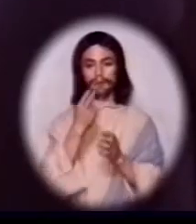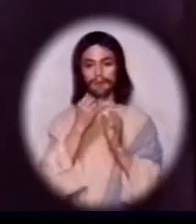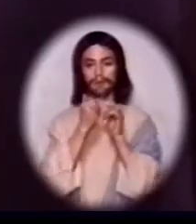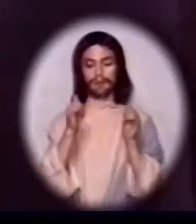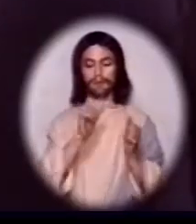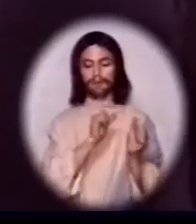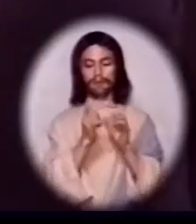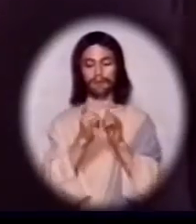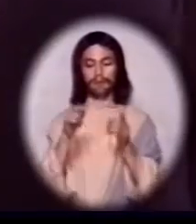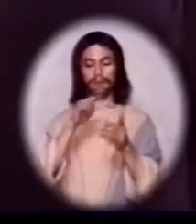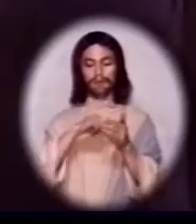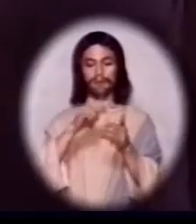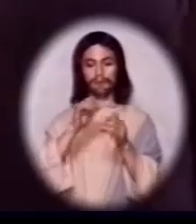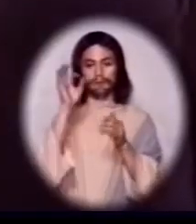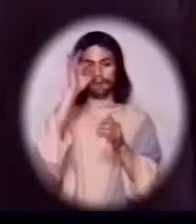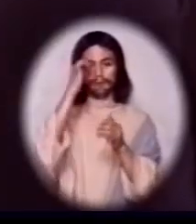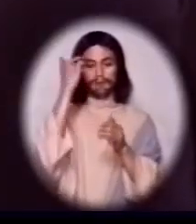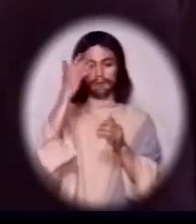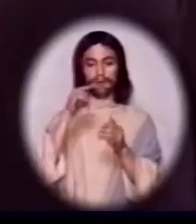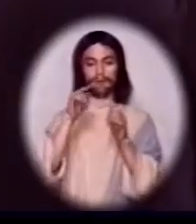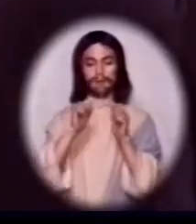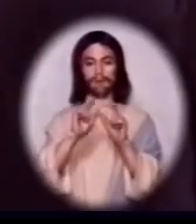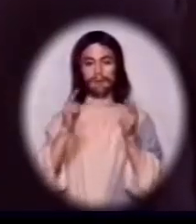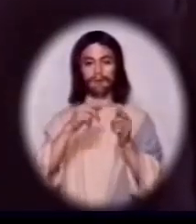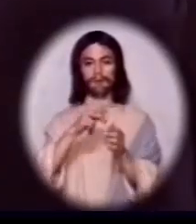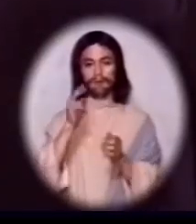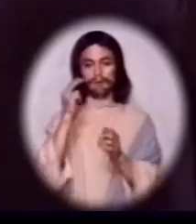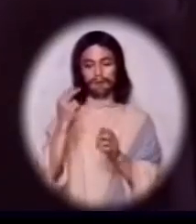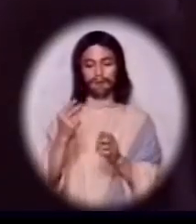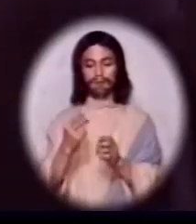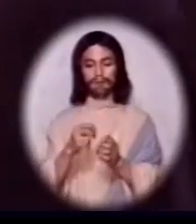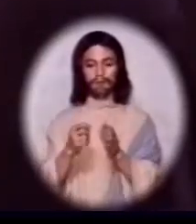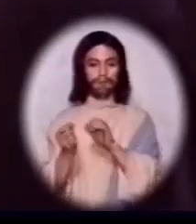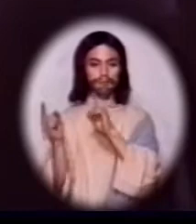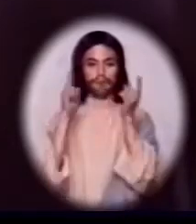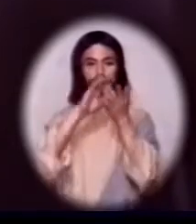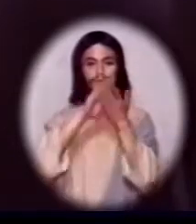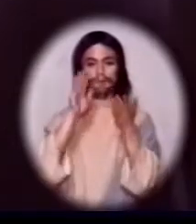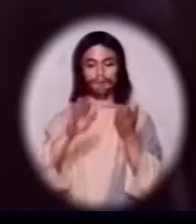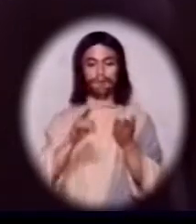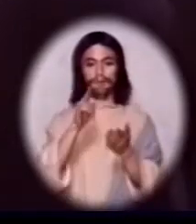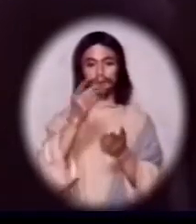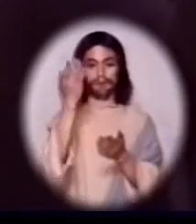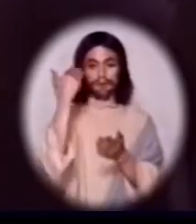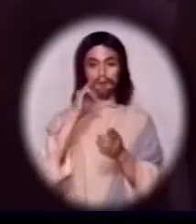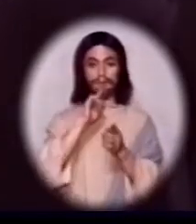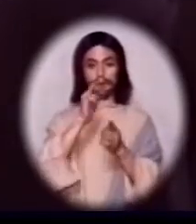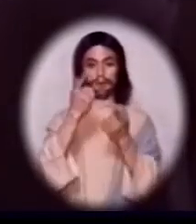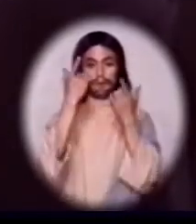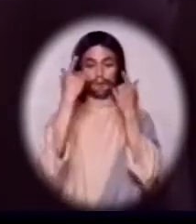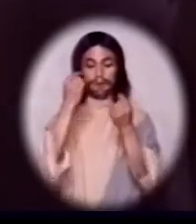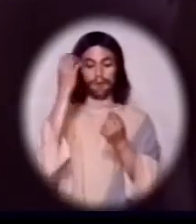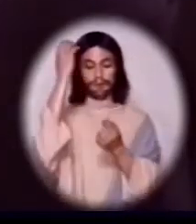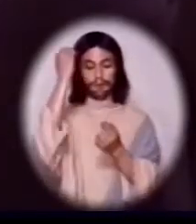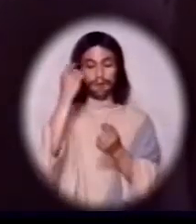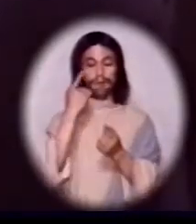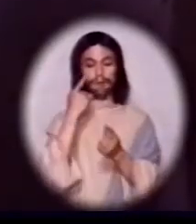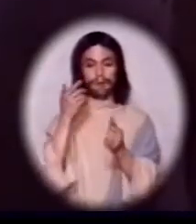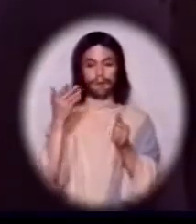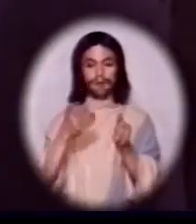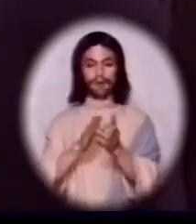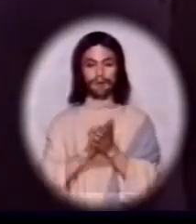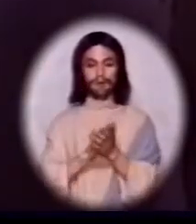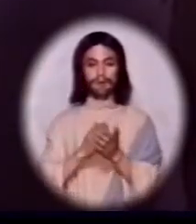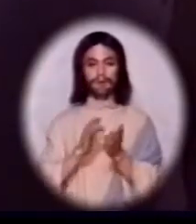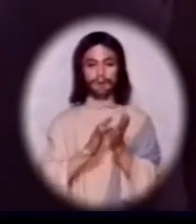어찌하여 산자를 죽은 자 가운데서 찾느냐? 여기 계시지 않고 살아나셨느니라. 갈릴리에 계실 때 너희에게 말하신 것을